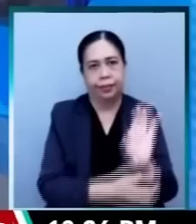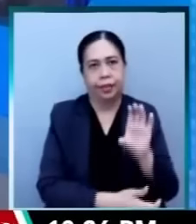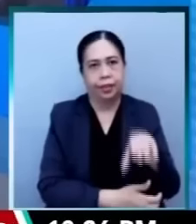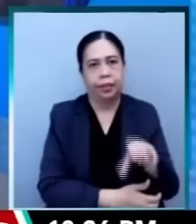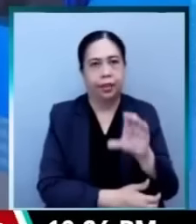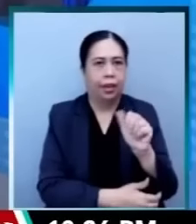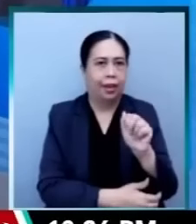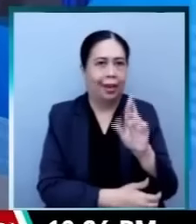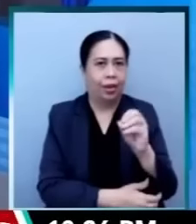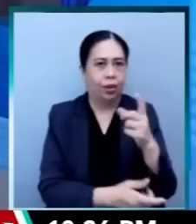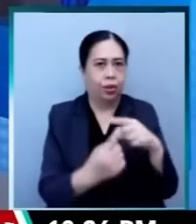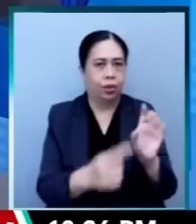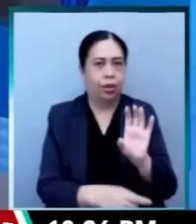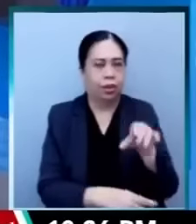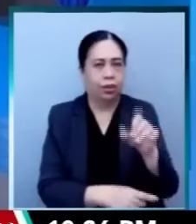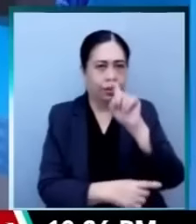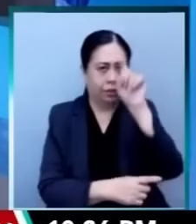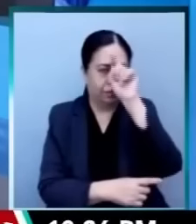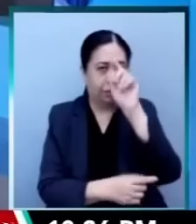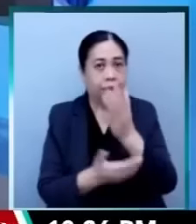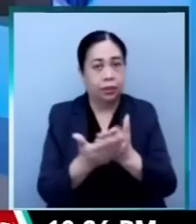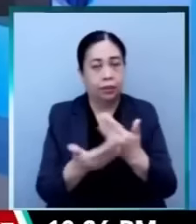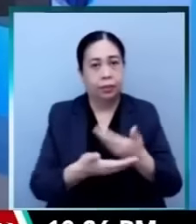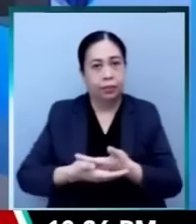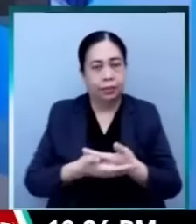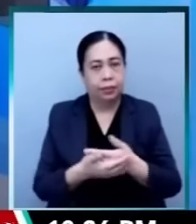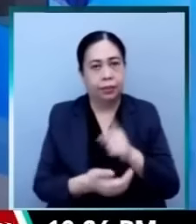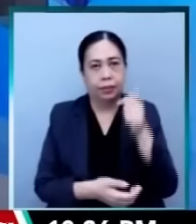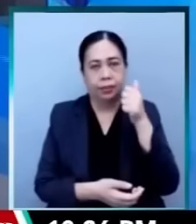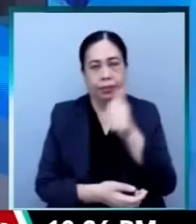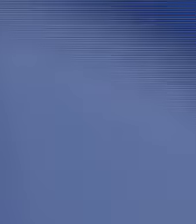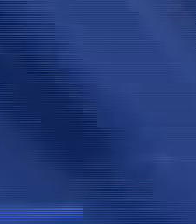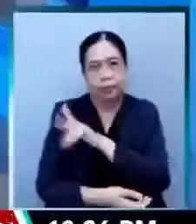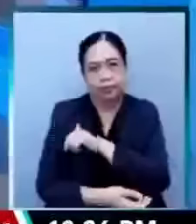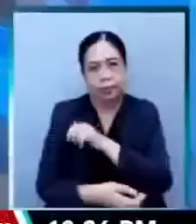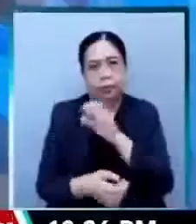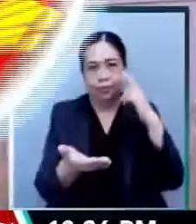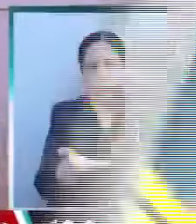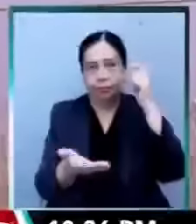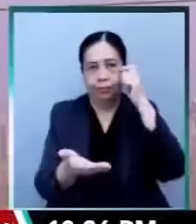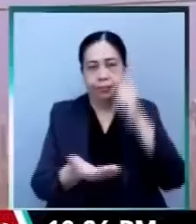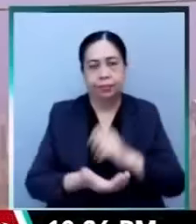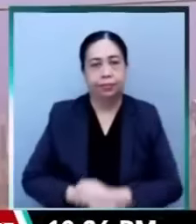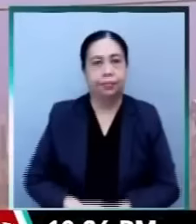Kabilang dyan ang ilang sanggol. Isang Palestina rin na may asawang Pinoy ang kasamang nakatawid.